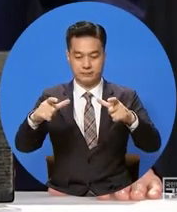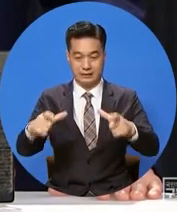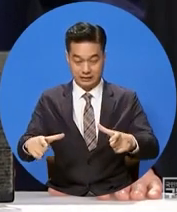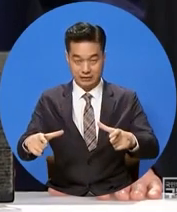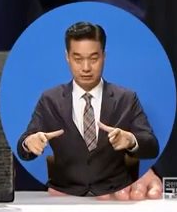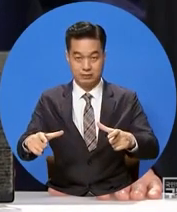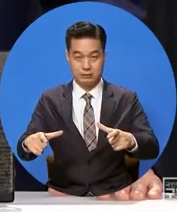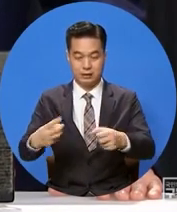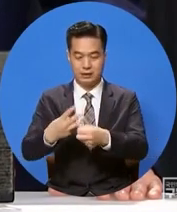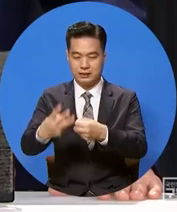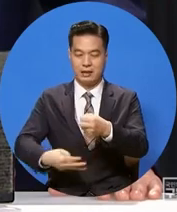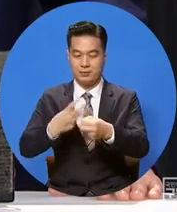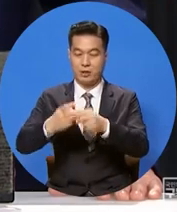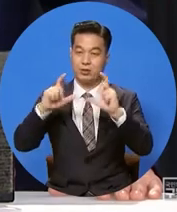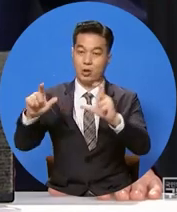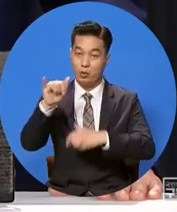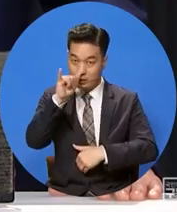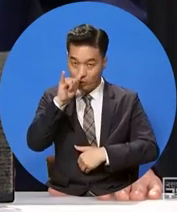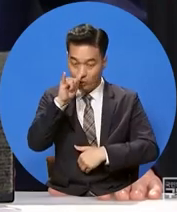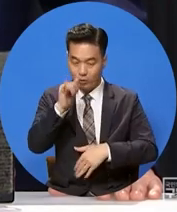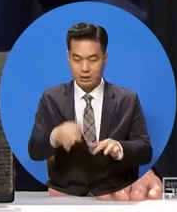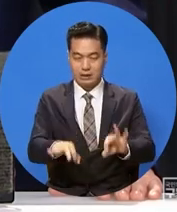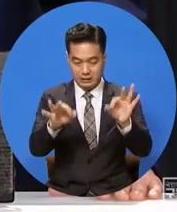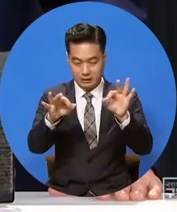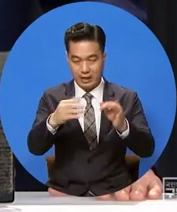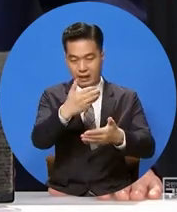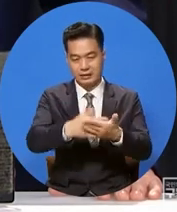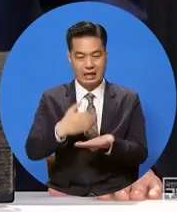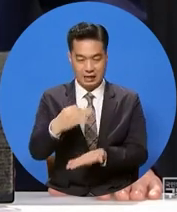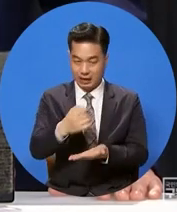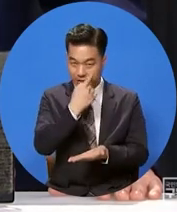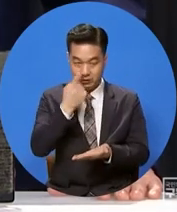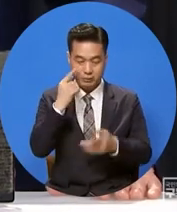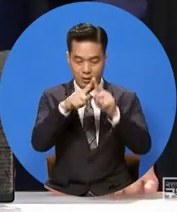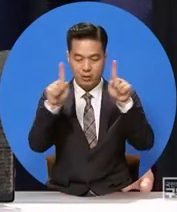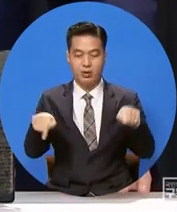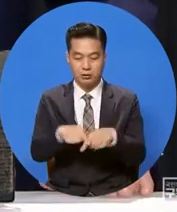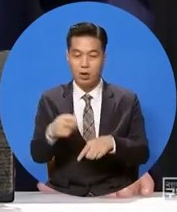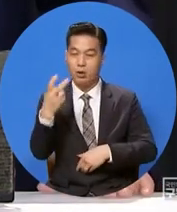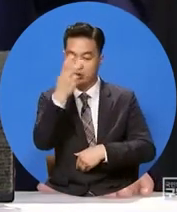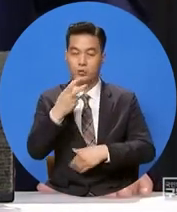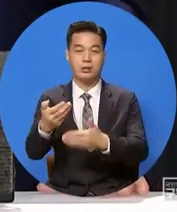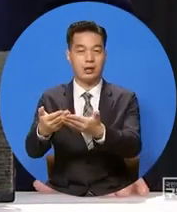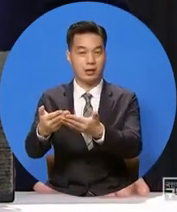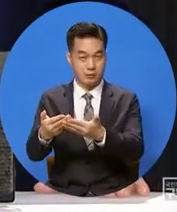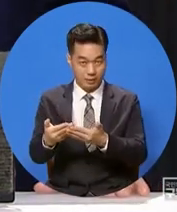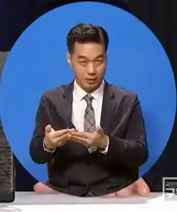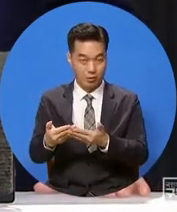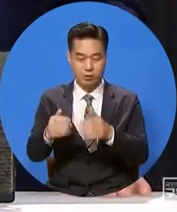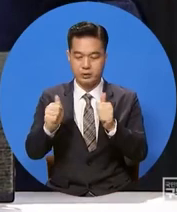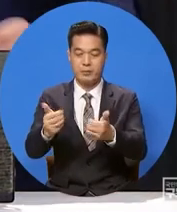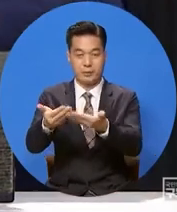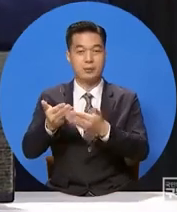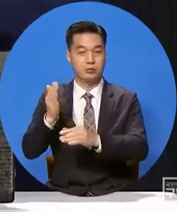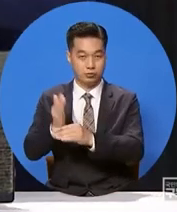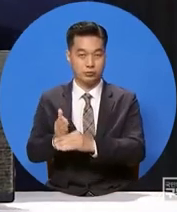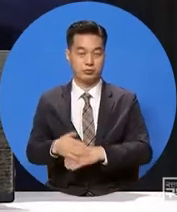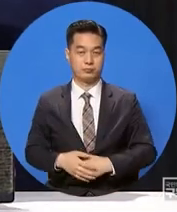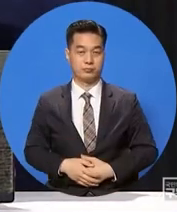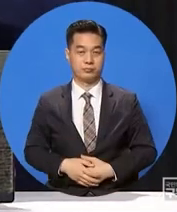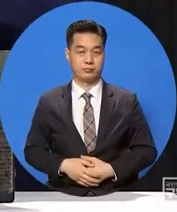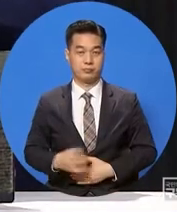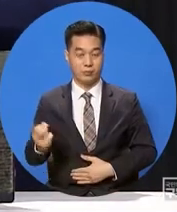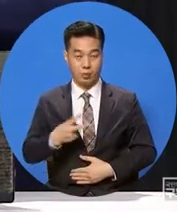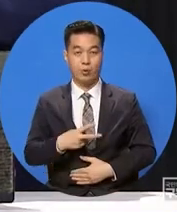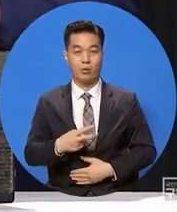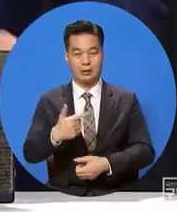3년 선고 받으셨고 네. 은행 잔고 증명서 위조 사건 지금 네. 조사를 받고 수사를 네. 재판을 받고 있죠. 네.